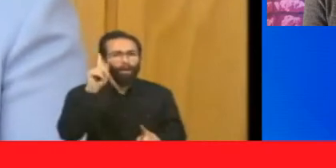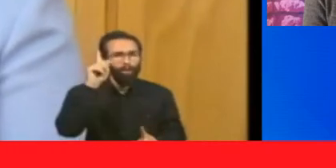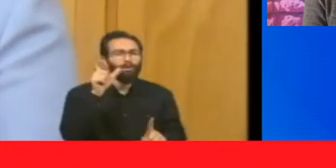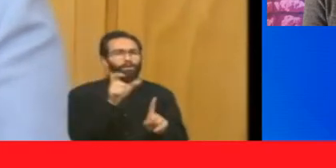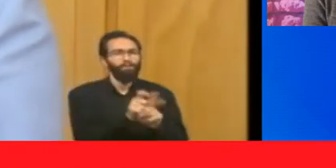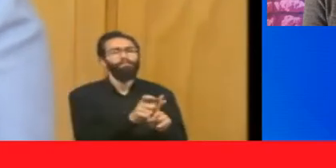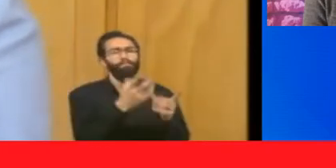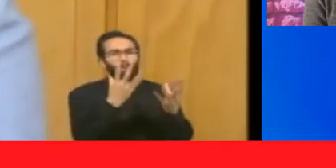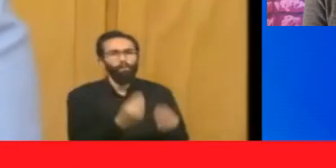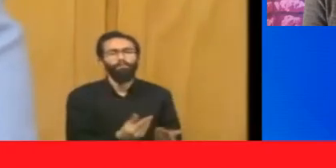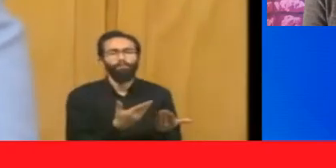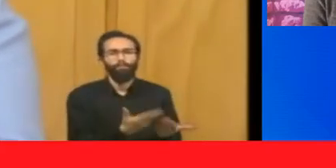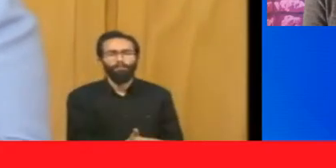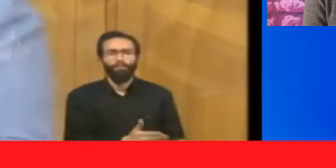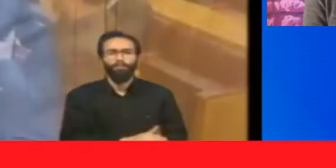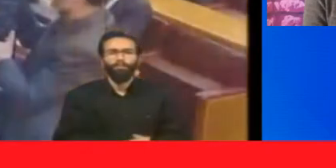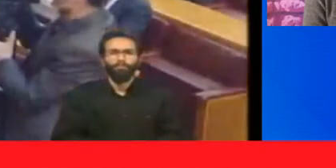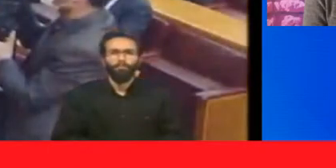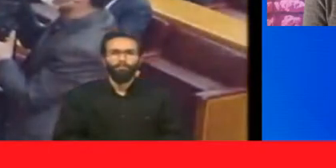diyoruz.